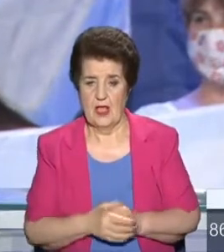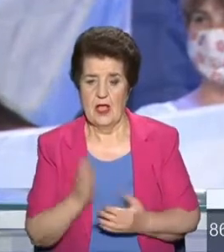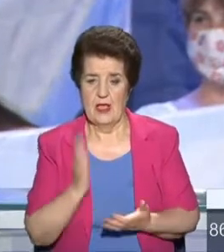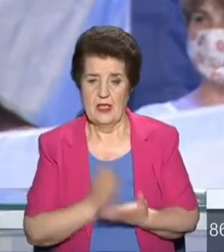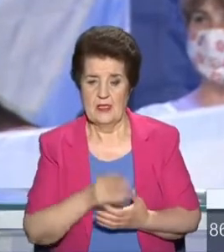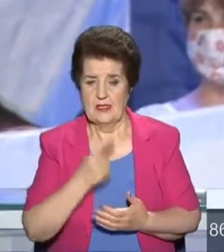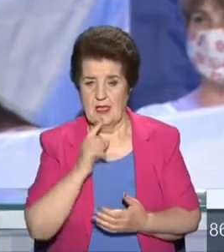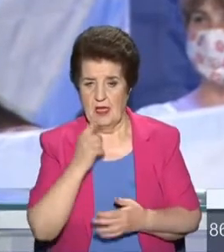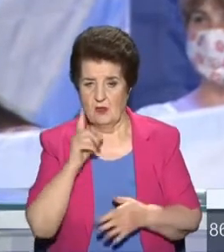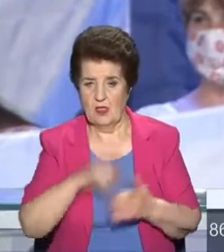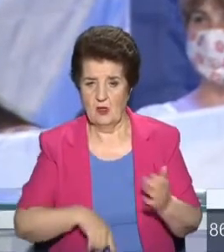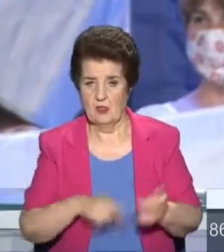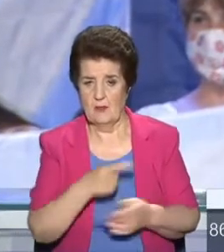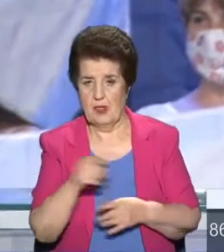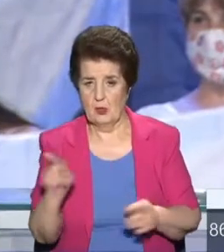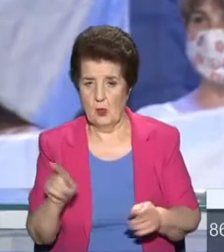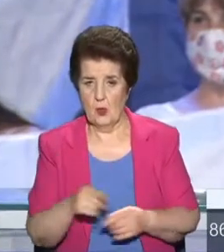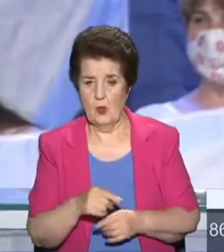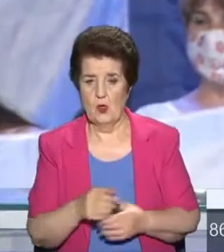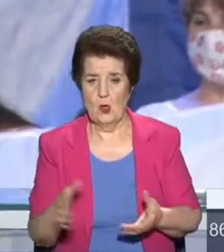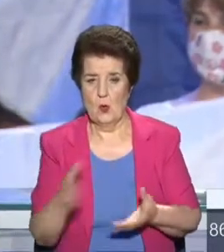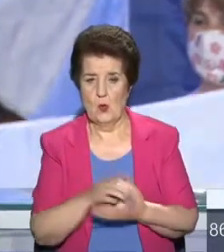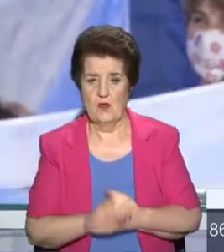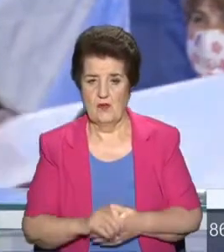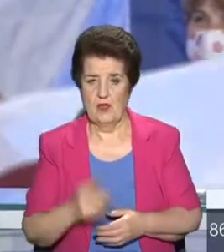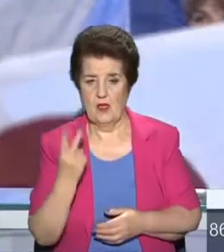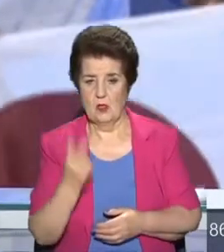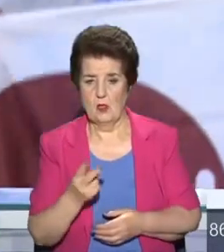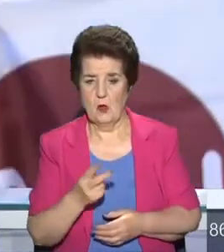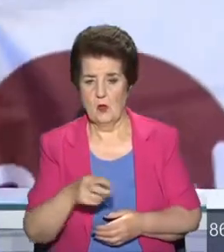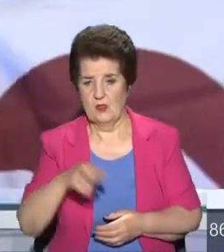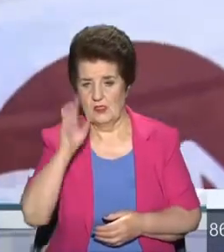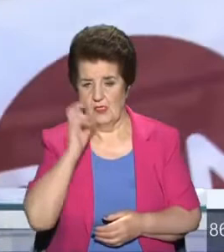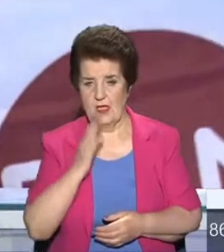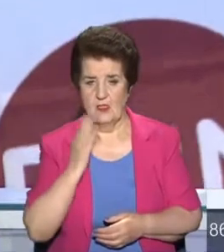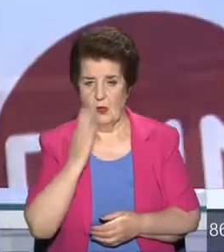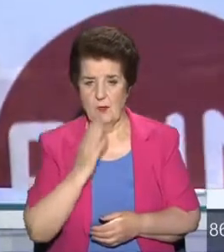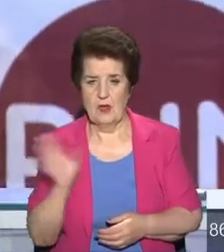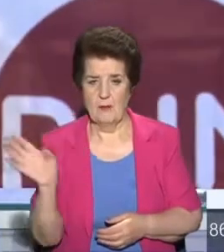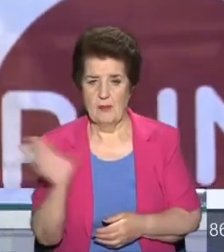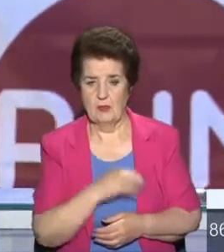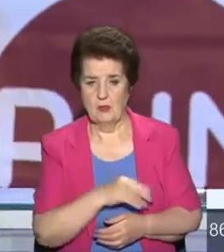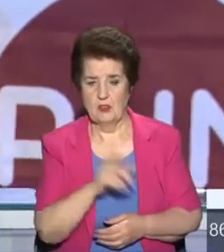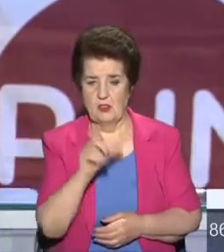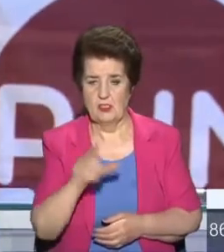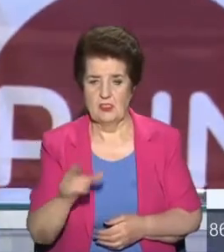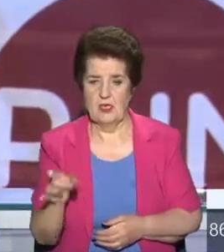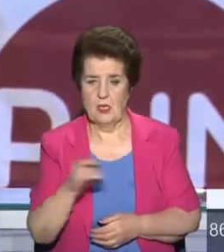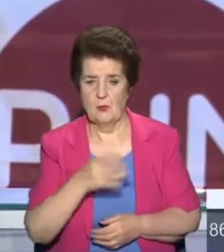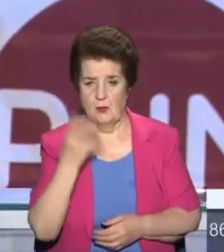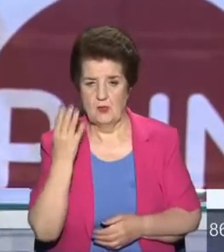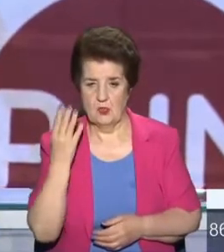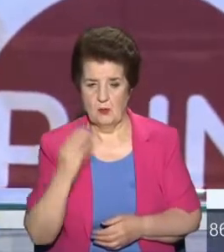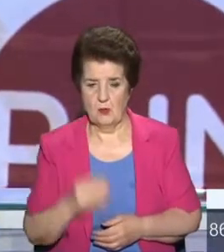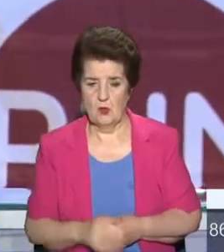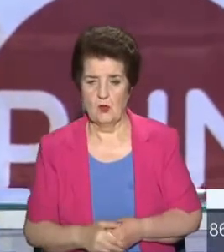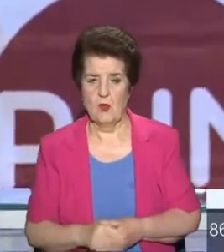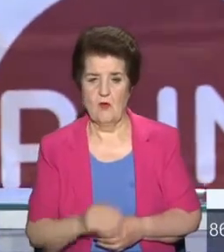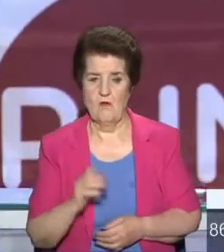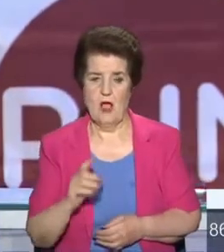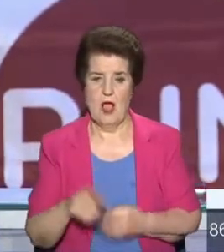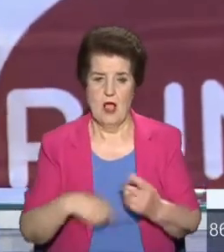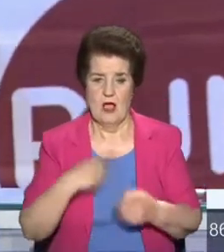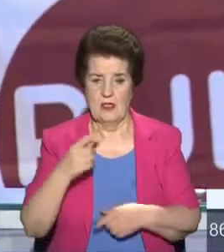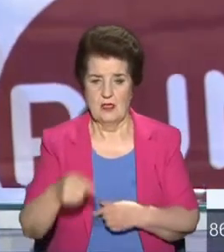greu de crezut pentru unii dar unificarea celor două state românești va duce bunăstare pentru toți cetățenii Republicii Moldova dincolo de preferințele